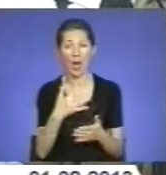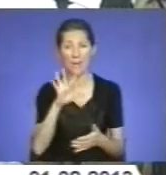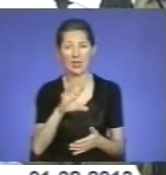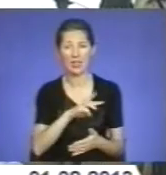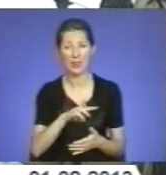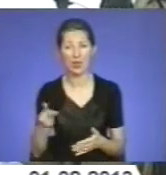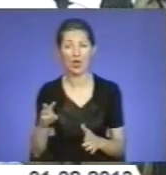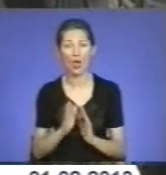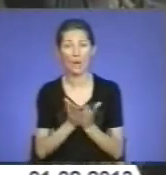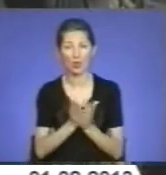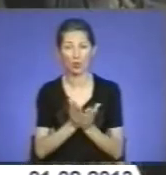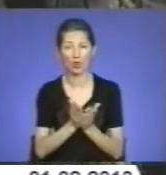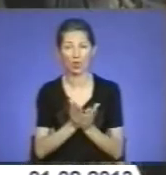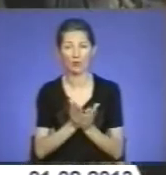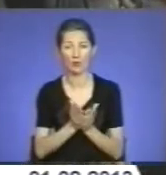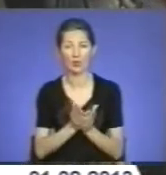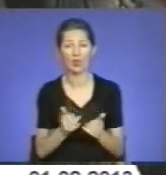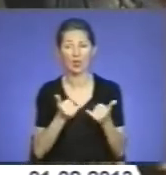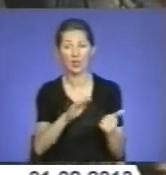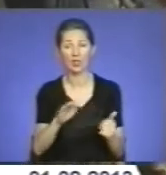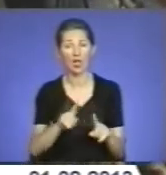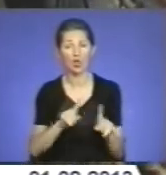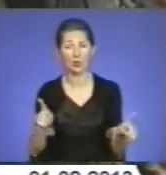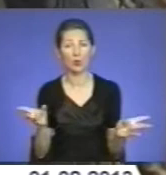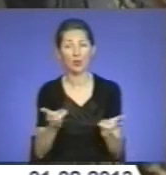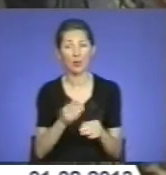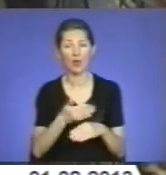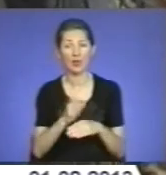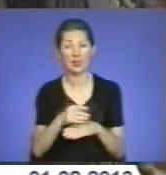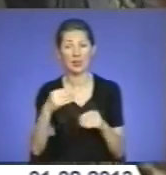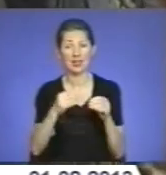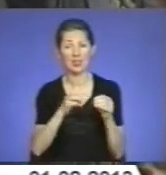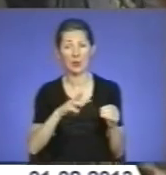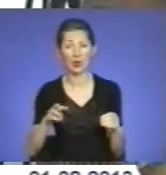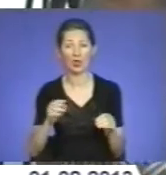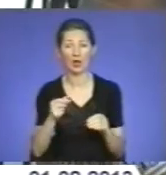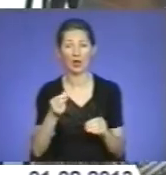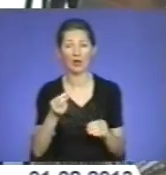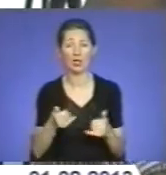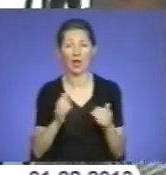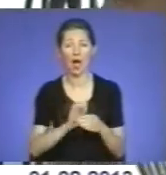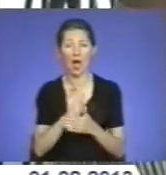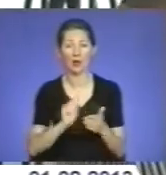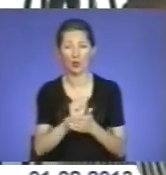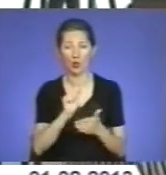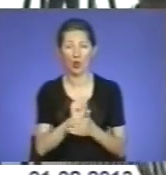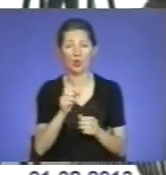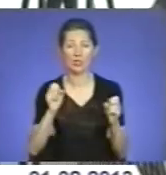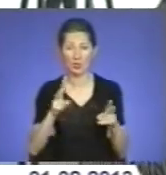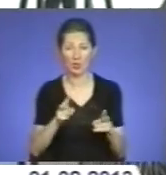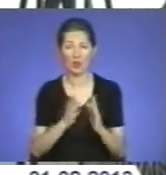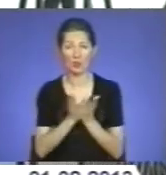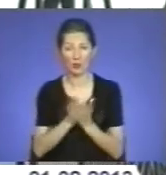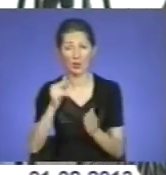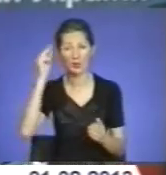мільйонів підручників. Для дітей з особливими потребами виділили 10 мільйонів гривень на видання спеціальних підручників. Вчитимуться на